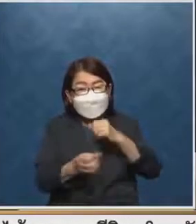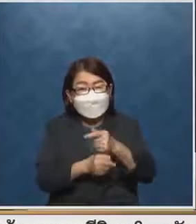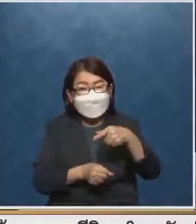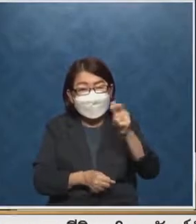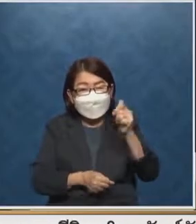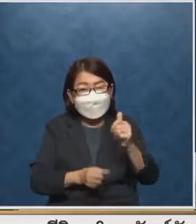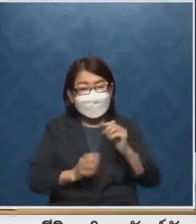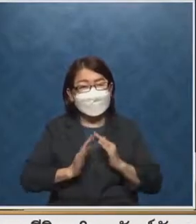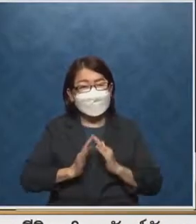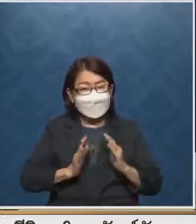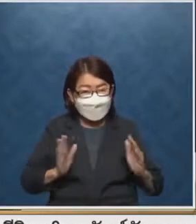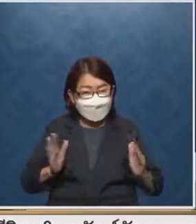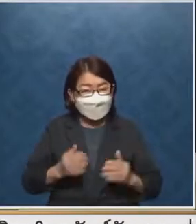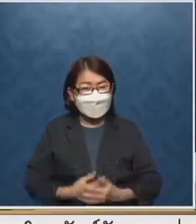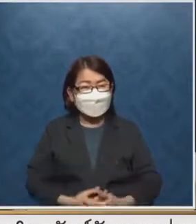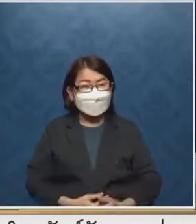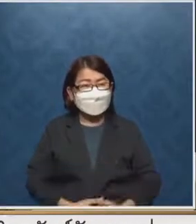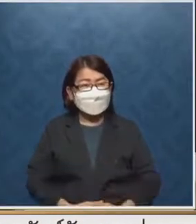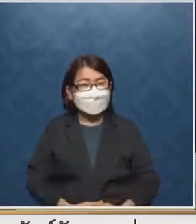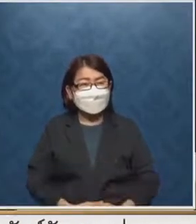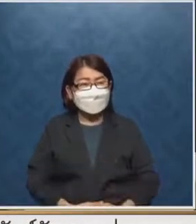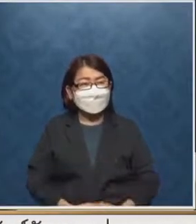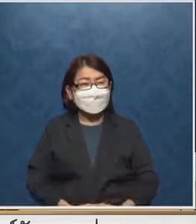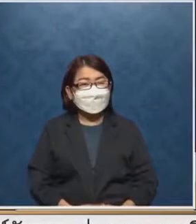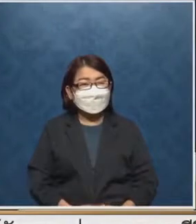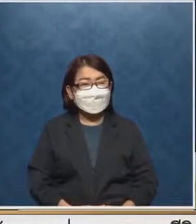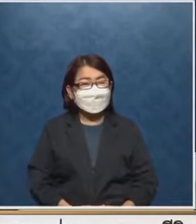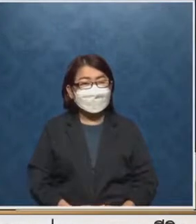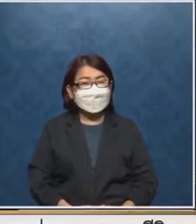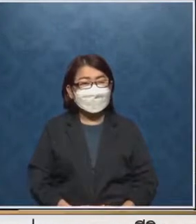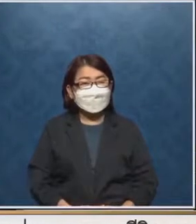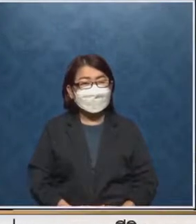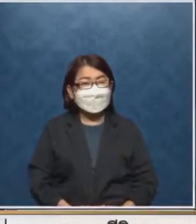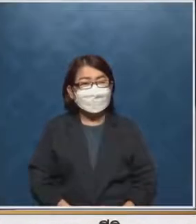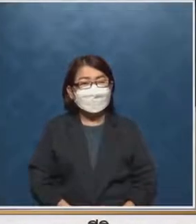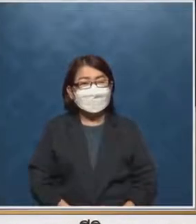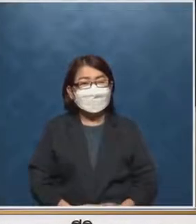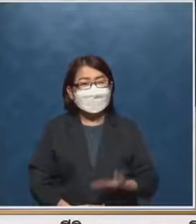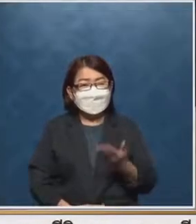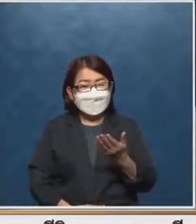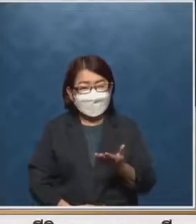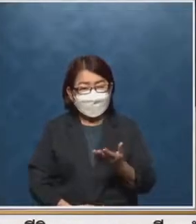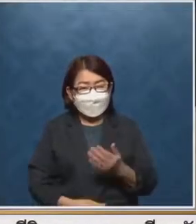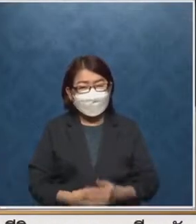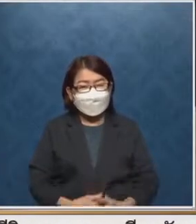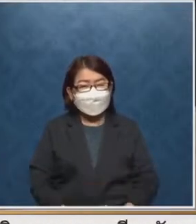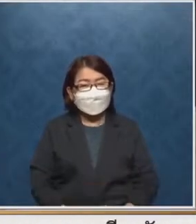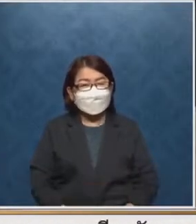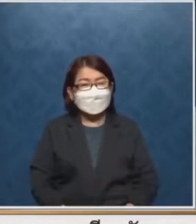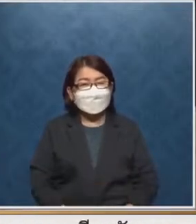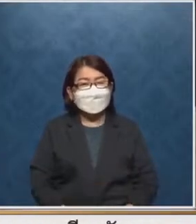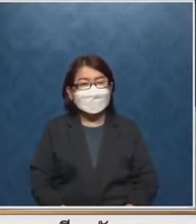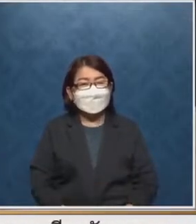ขอบคุณครับ ครับขอบคุณนะครับต่อไปคุณหมอประสงค์บุญพงษ์ครับ